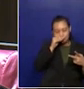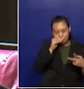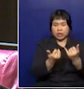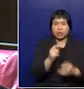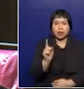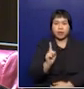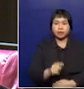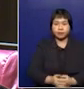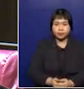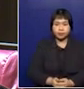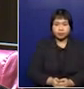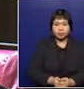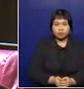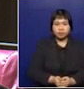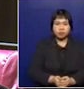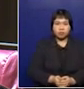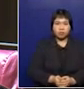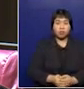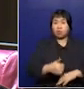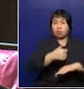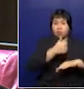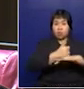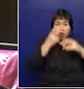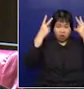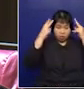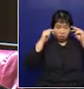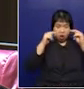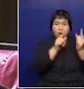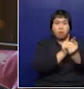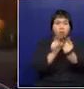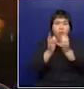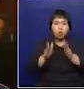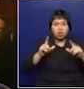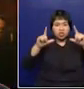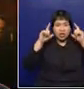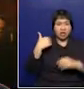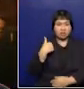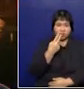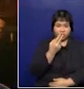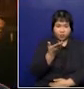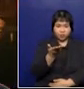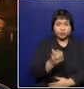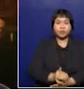จรรย์ผู้นำเรากระทบหลายคนดังระดับโลกท่านไปดูครับเอาขึ้นมาสิครับ